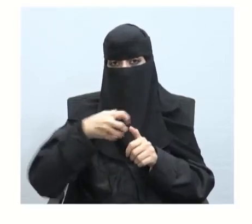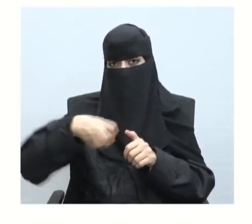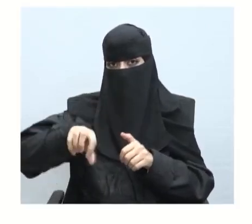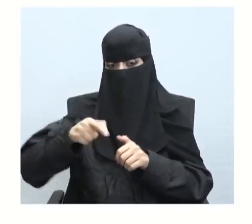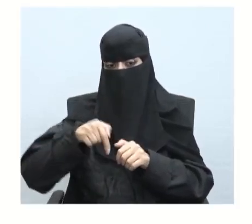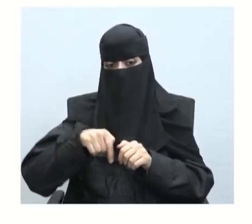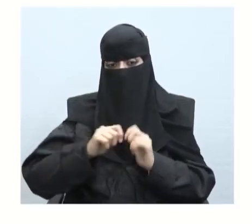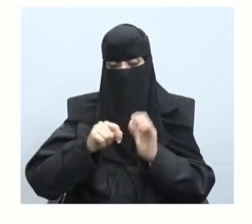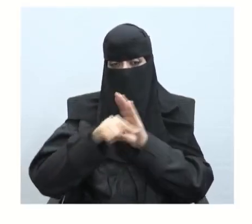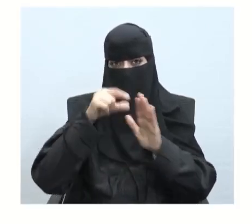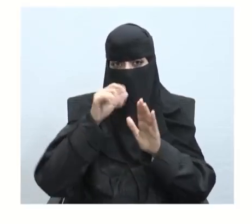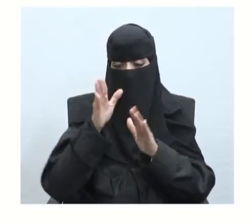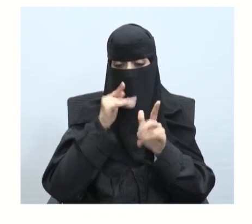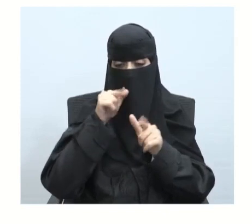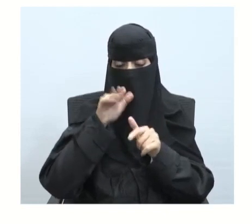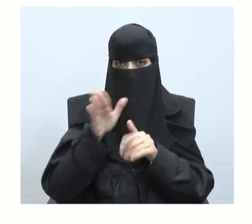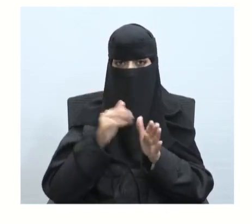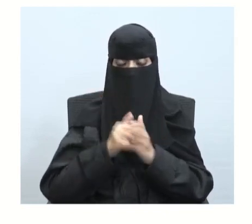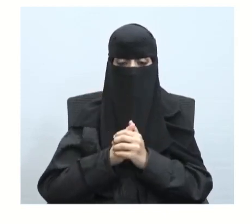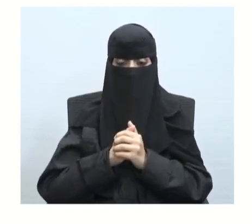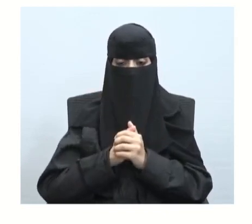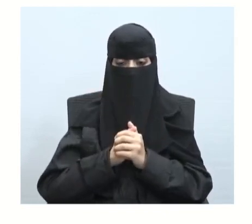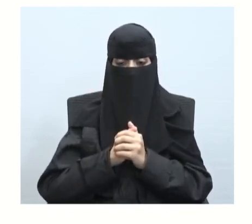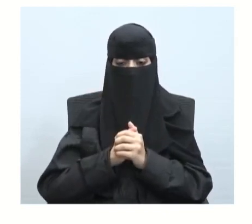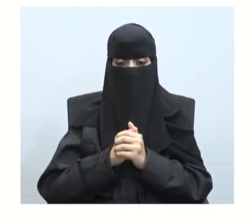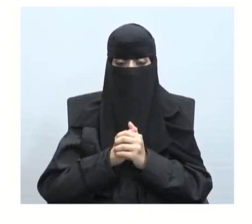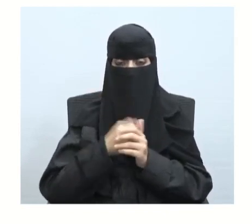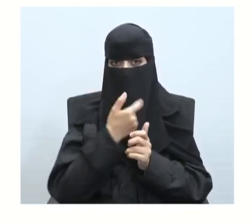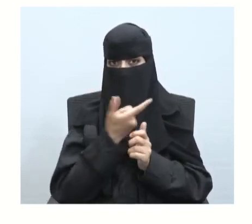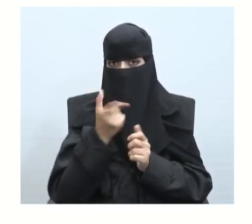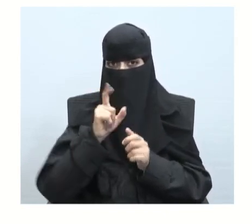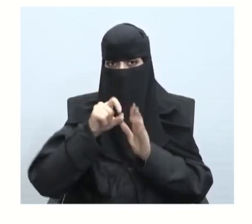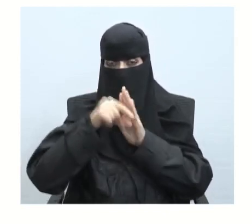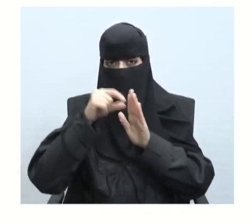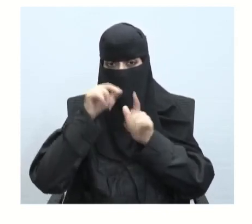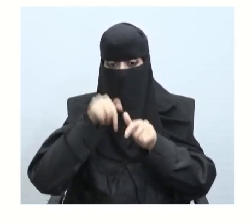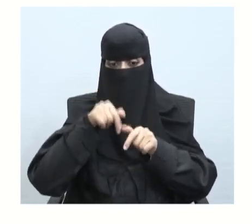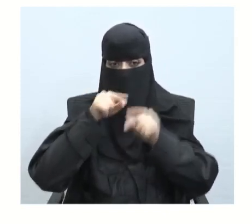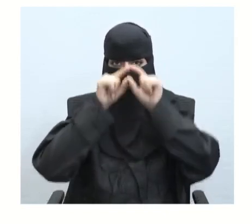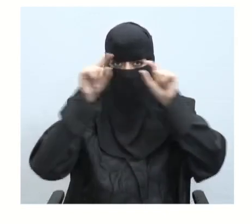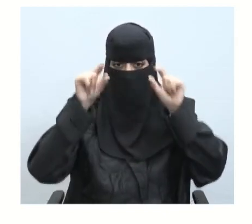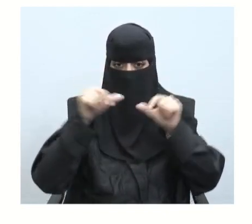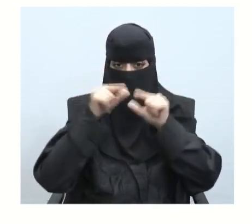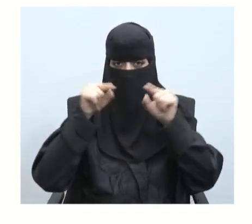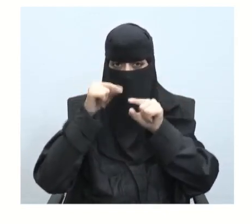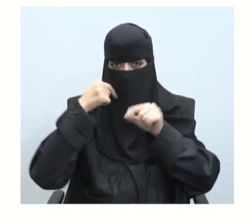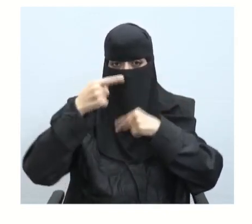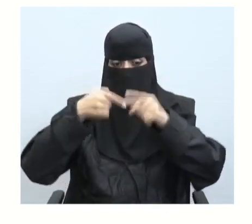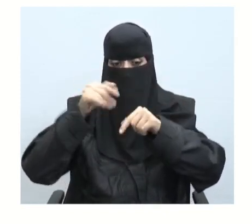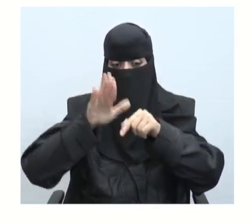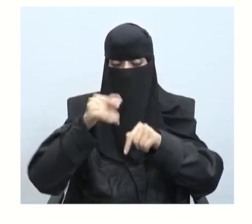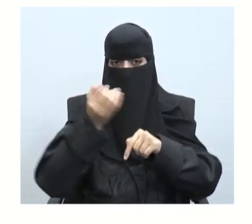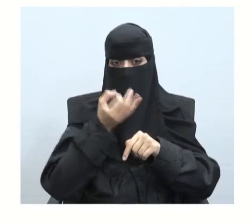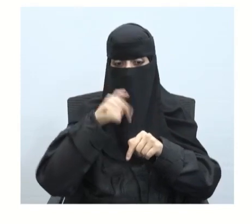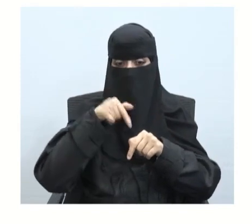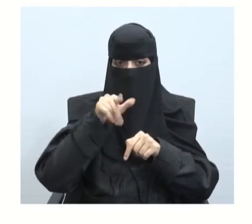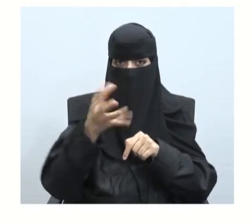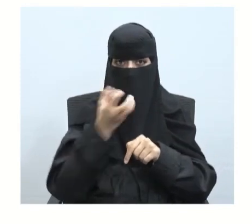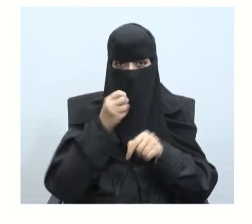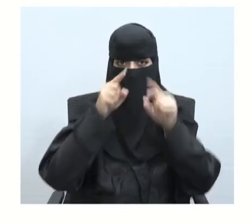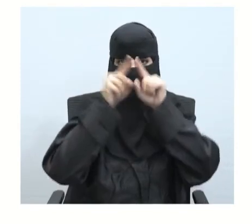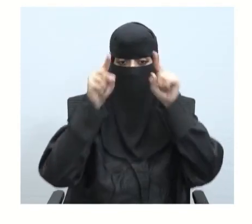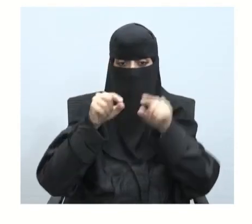يخص درس القدره يعني تقدر تقول هنا انه كل درس عندنا في خريطه فلذلك دائما اقول خذ هذه